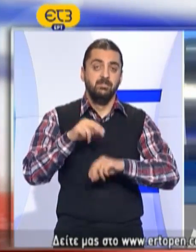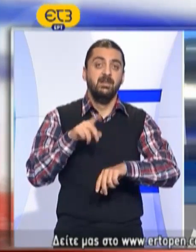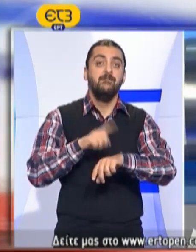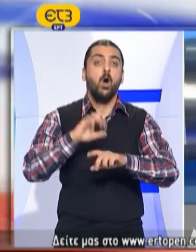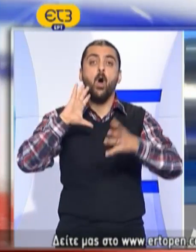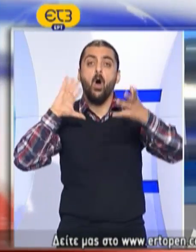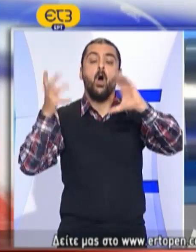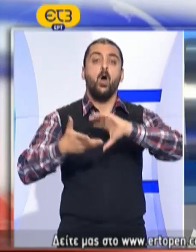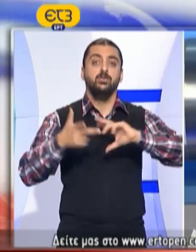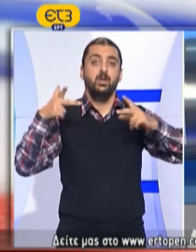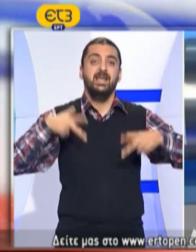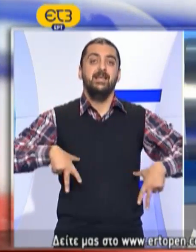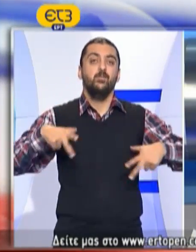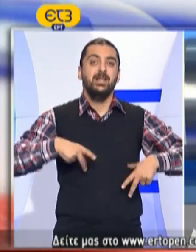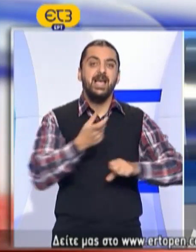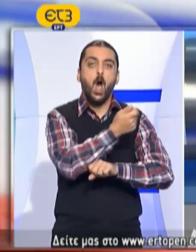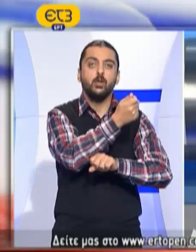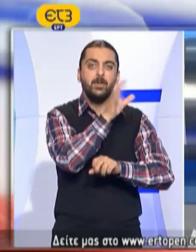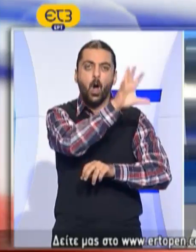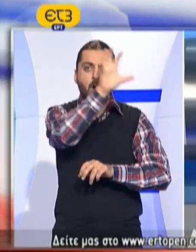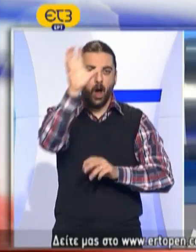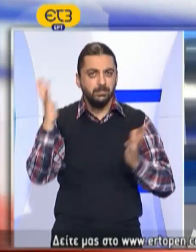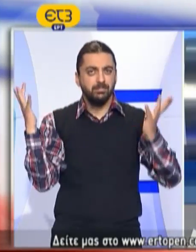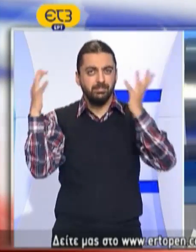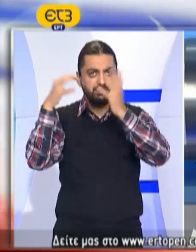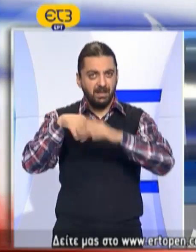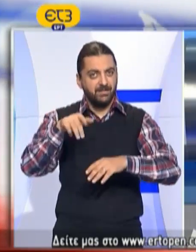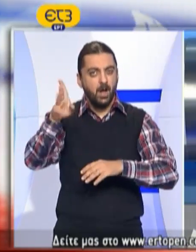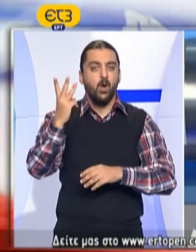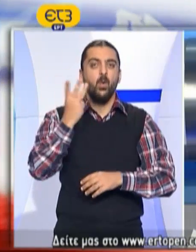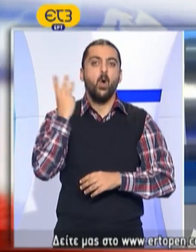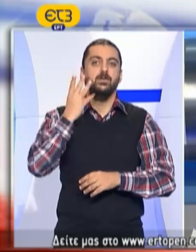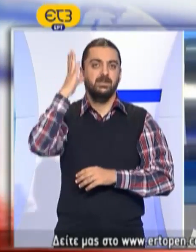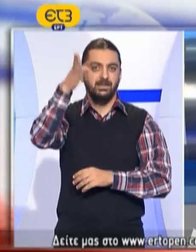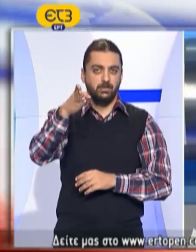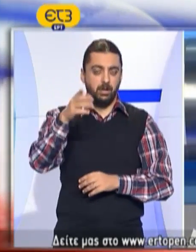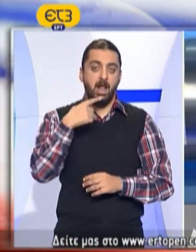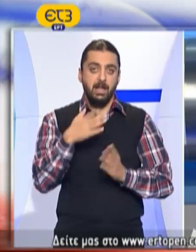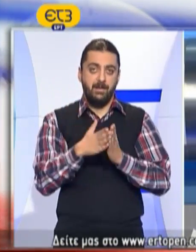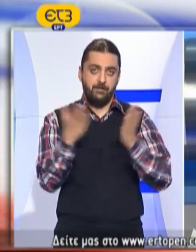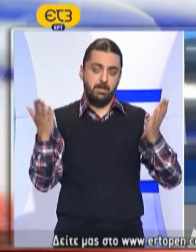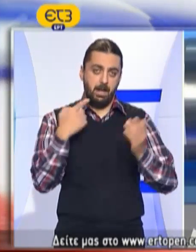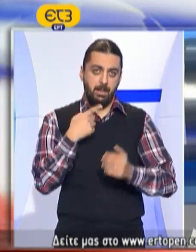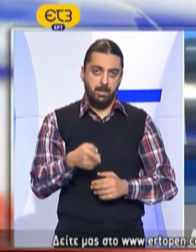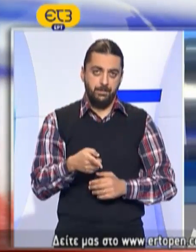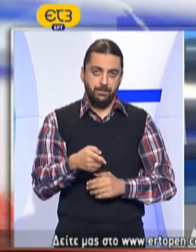από όλο τον κόσμο στη Σύνοδο του Διεθνούς Νομισματικού Ταμείου αυτή την εβδομάδα στην Ουάσιγκτον, αναφέρει το δημοσίευμα.